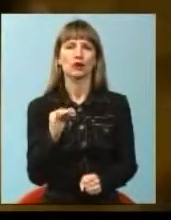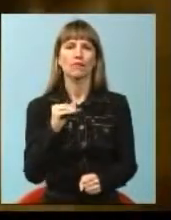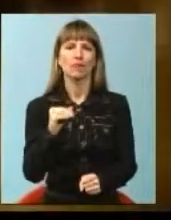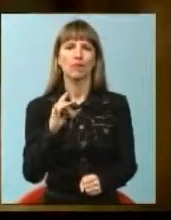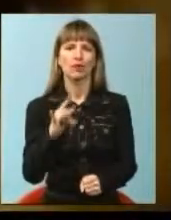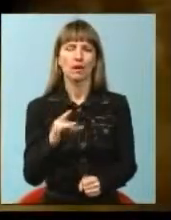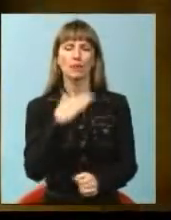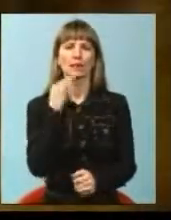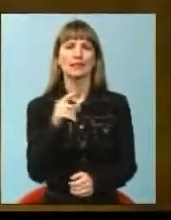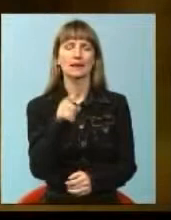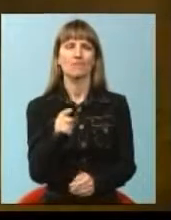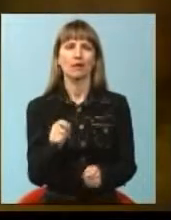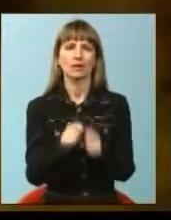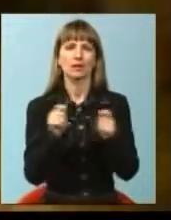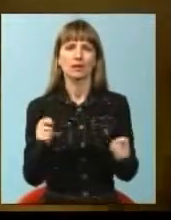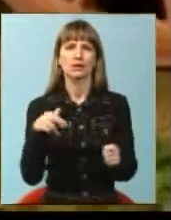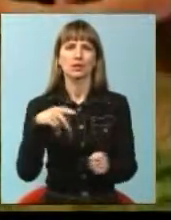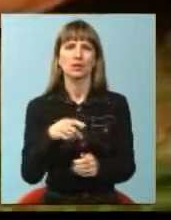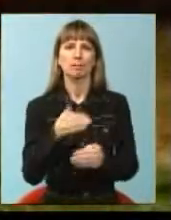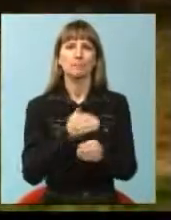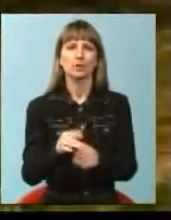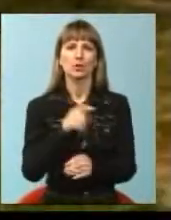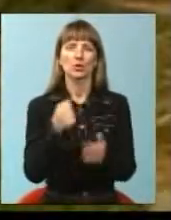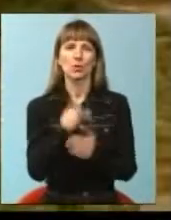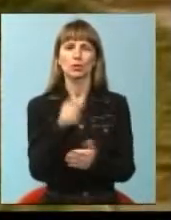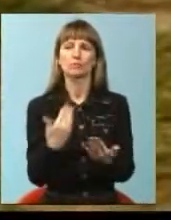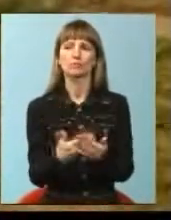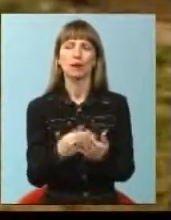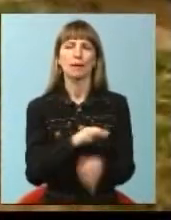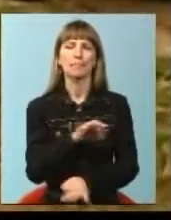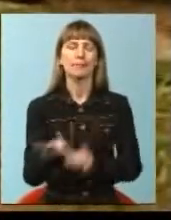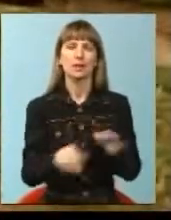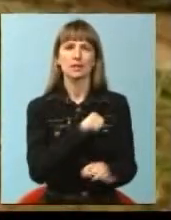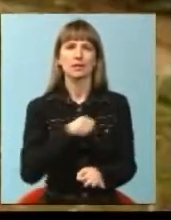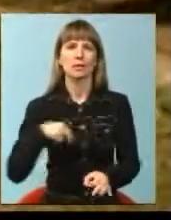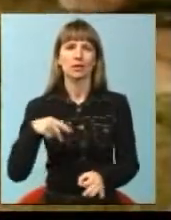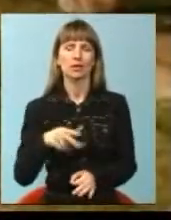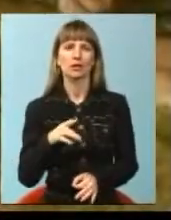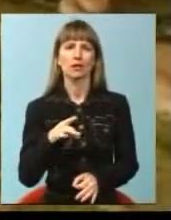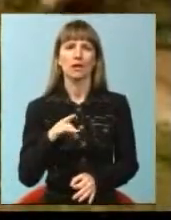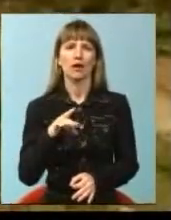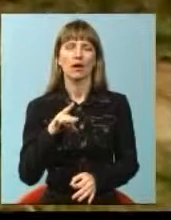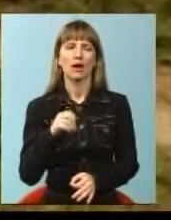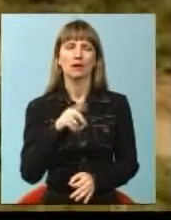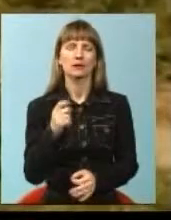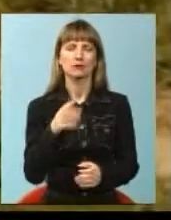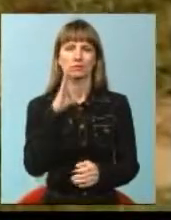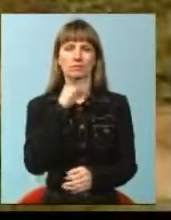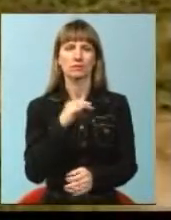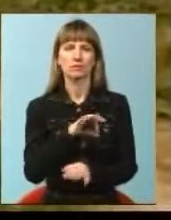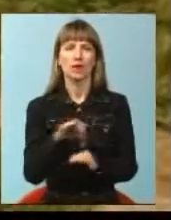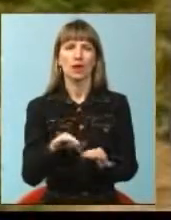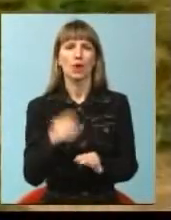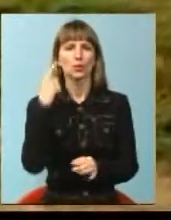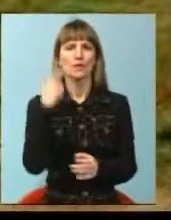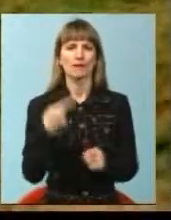його відкриттів дійшли занадто пізно до людства. Приміром, проєкт самохідного візка вдалося розшифрувати лише в цьому